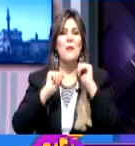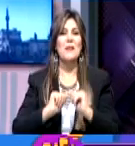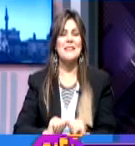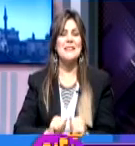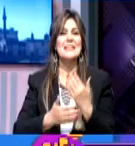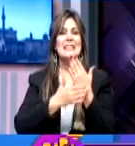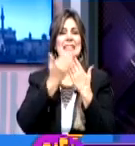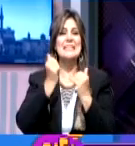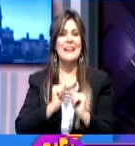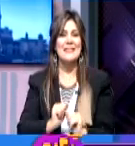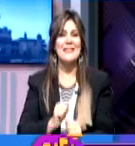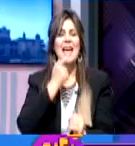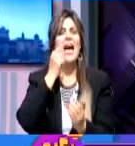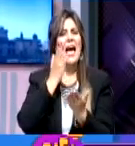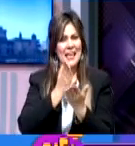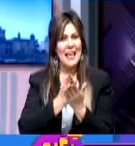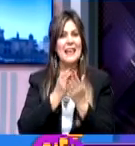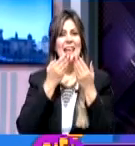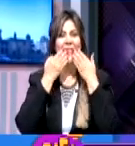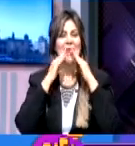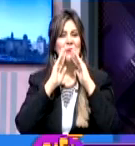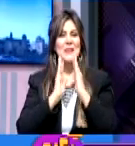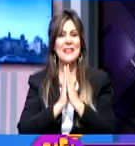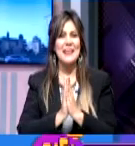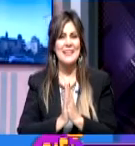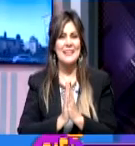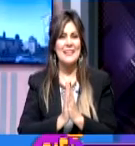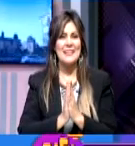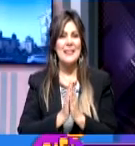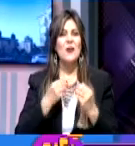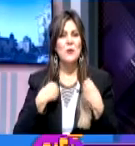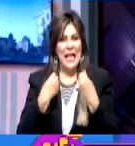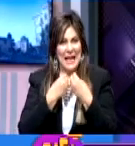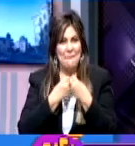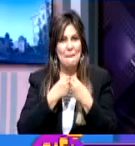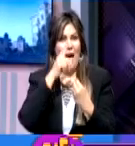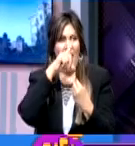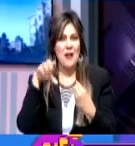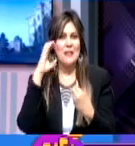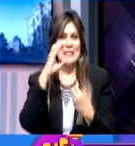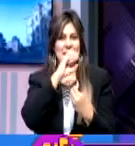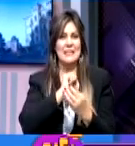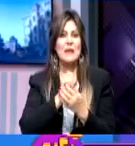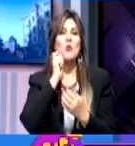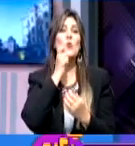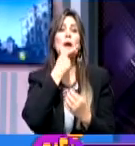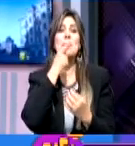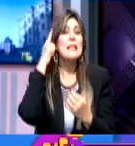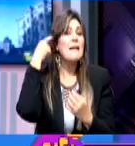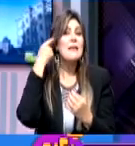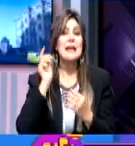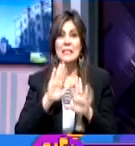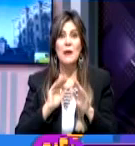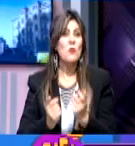حقيقة إن كان الحمد لله حضوري مع فخامة الرئيس. متى جاءت الفكرة يعني؟